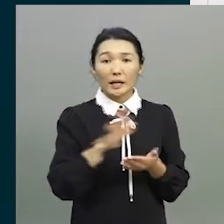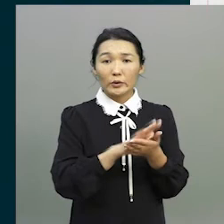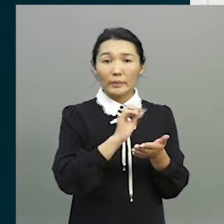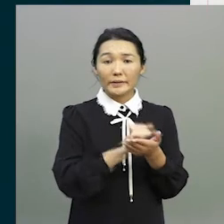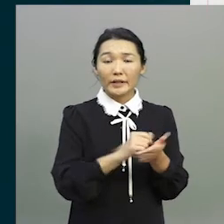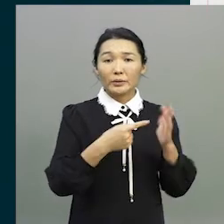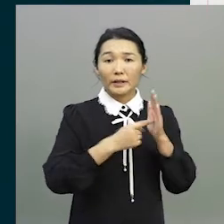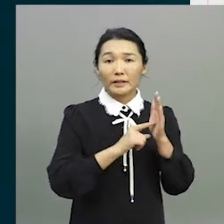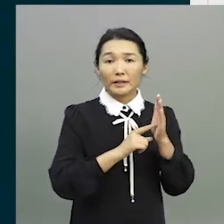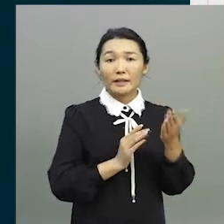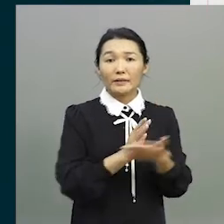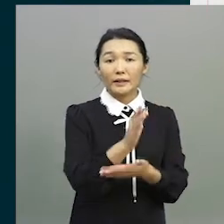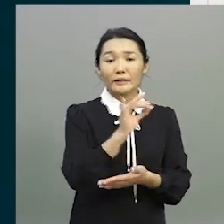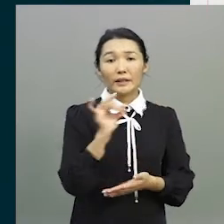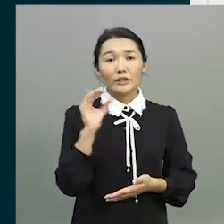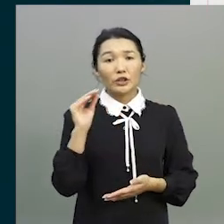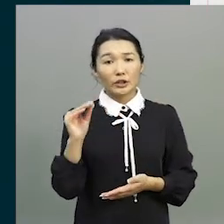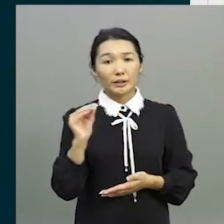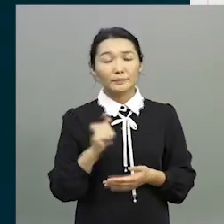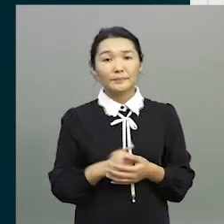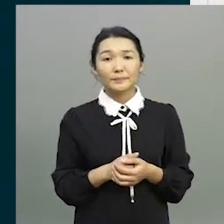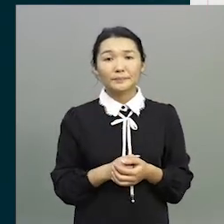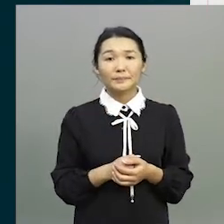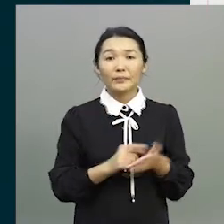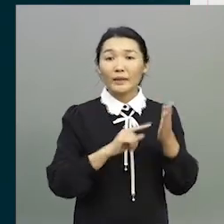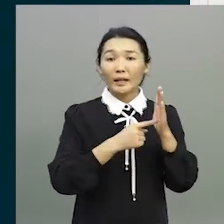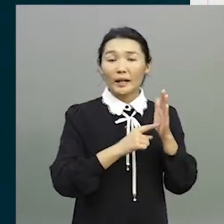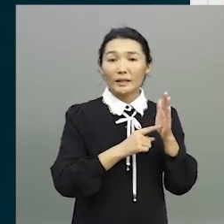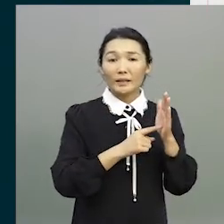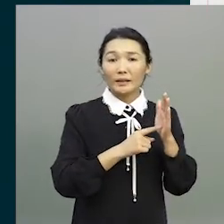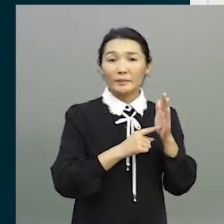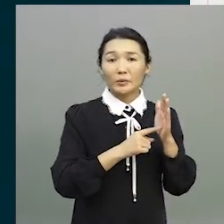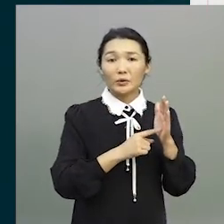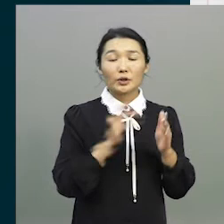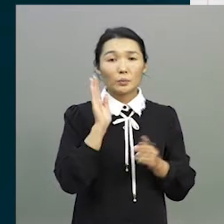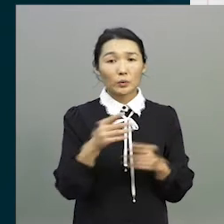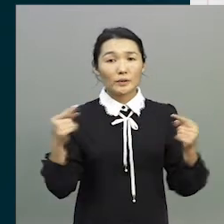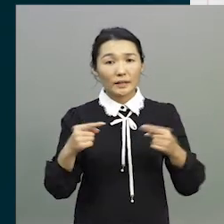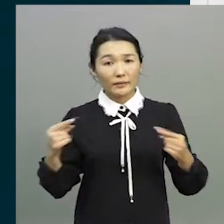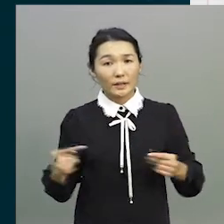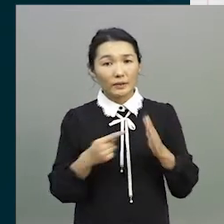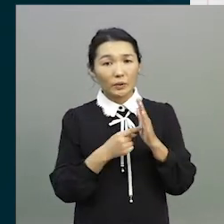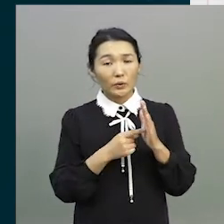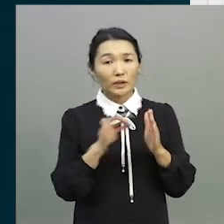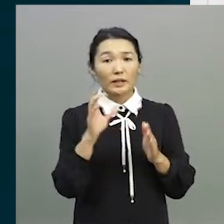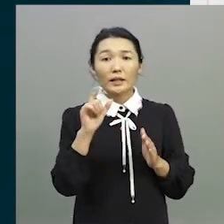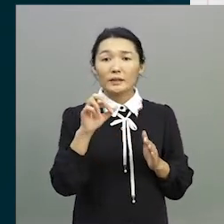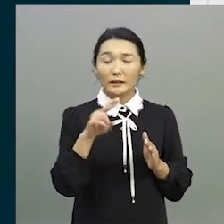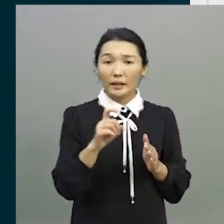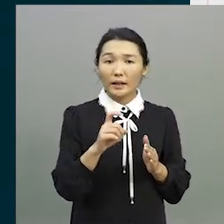координатные векторы и ежи координатам точки будут соответствовать точки на осях